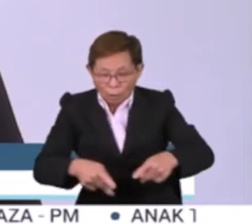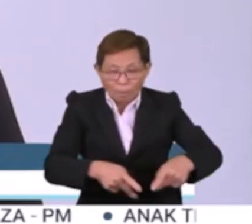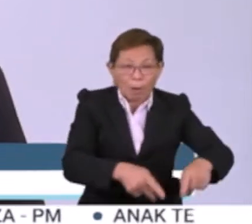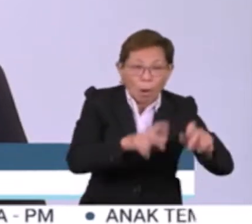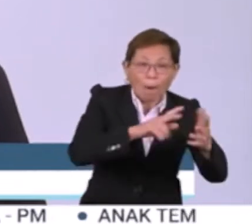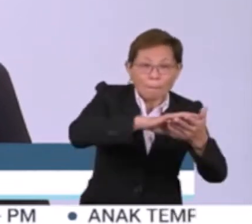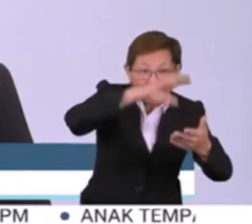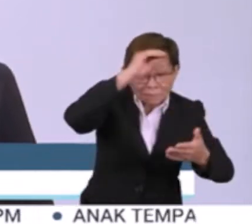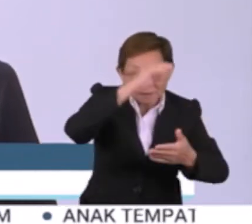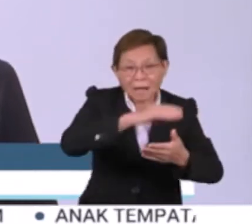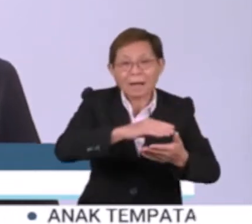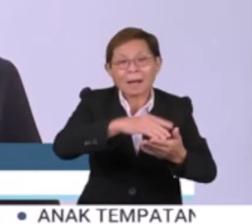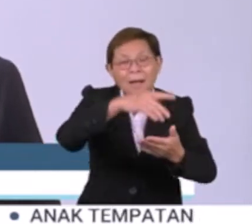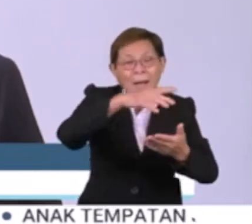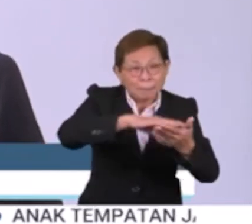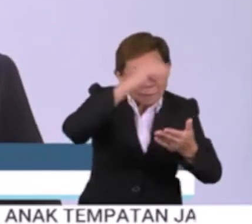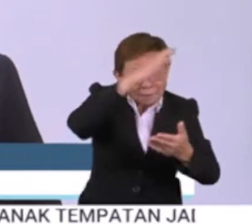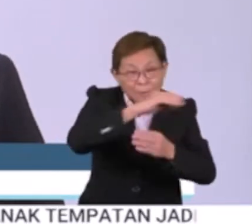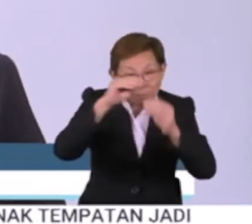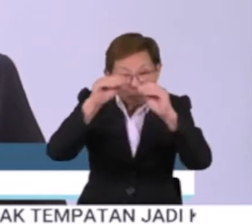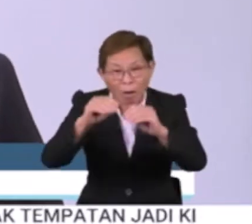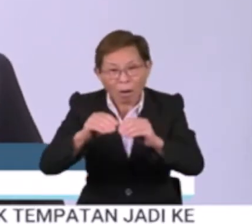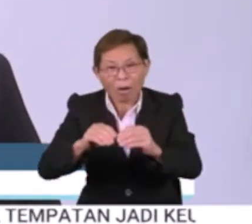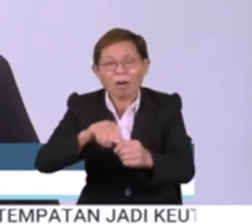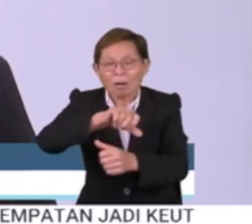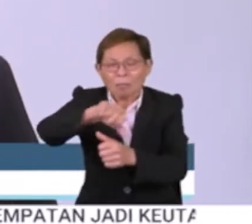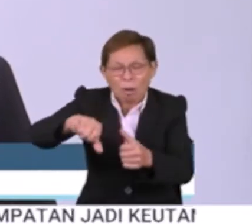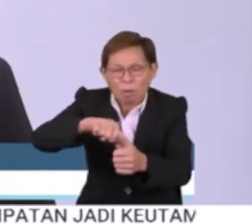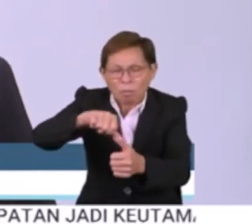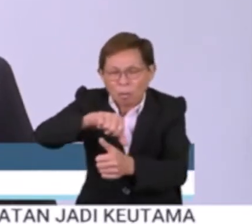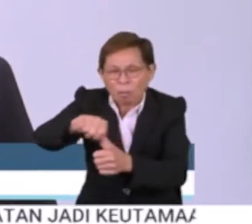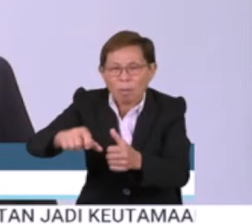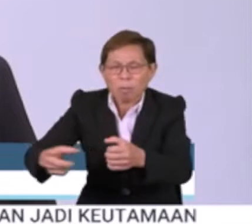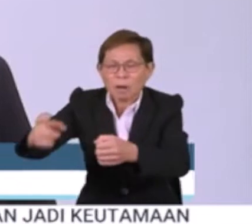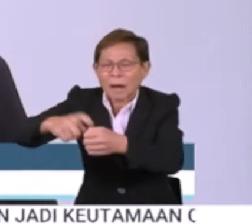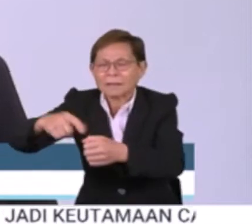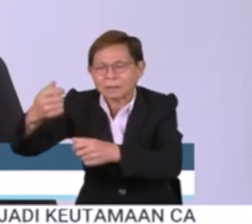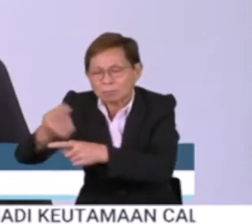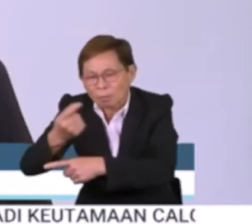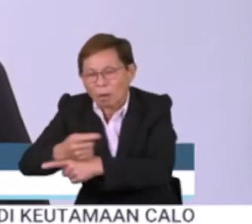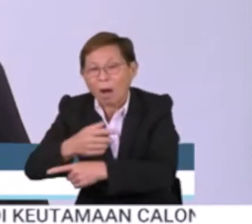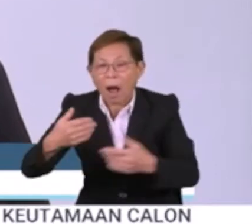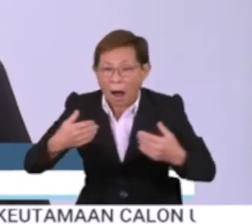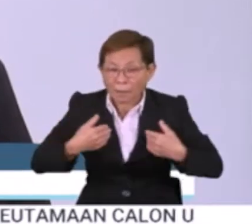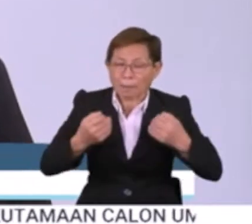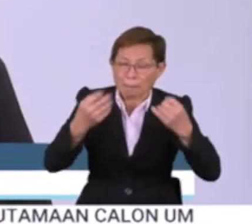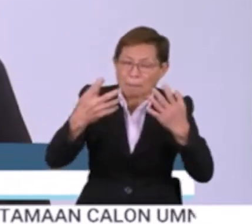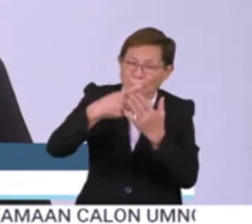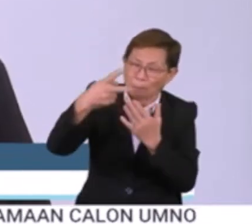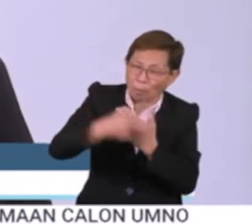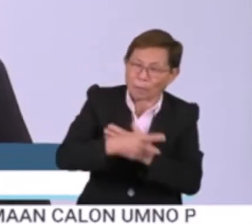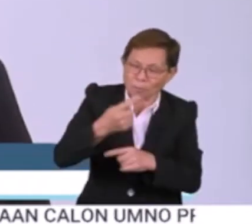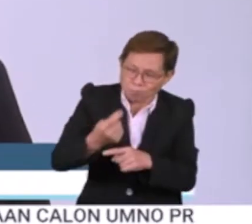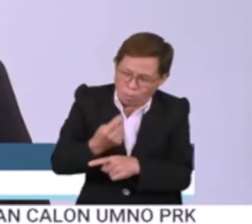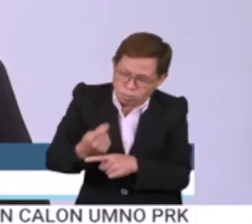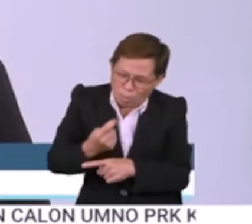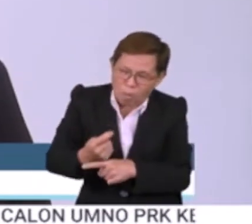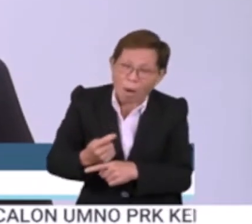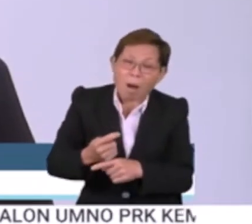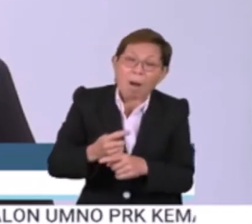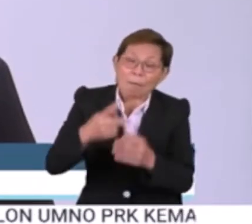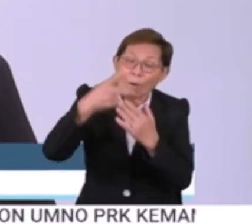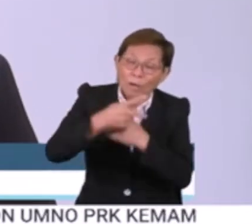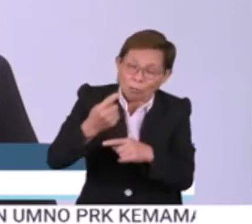pembelajaran berorientasikan kepada praktis supaya bila kita ada banyak program-program ataupun pengisian yang Mat kepada praktis ia akan